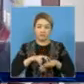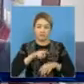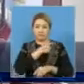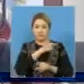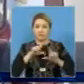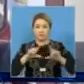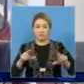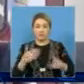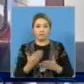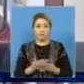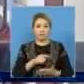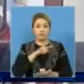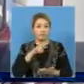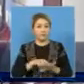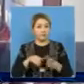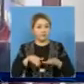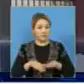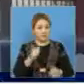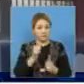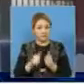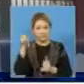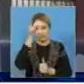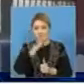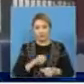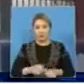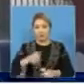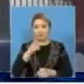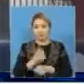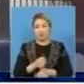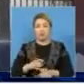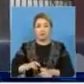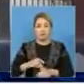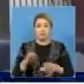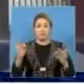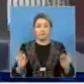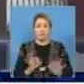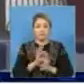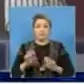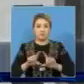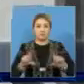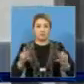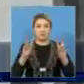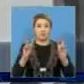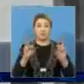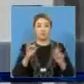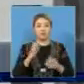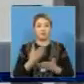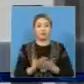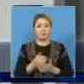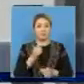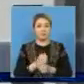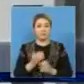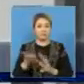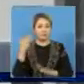университетом. Кадровые вопросы у нас решаются ежегодно. Также глава региона посетил филиал детской музыкальной школы имени Ахмета Жубанова. Учреждение функционирует в